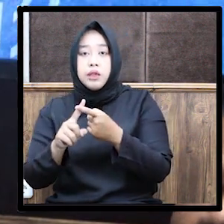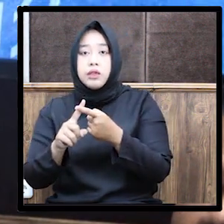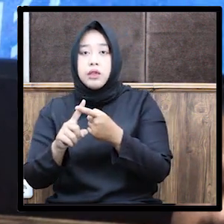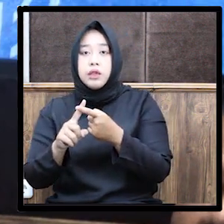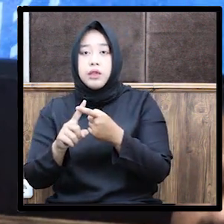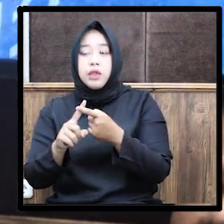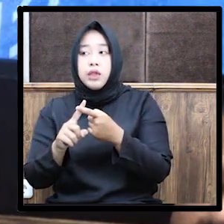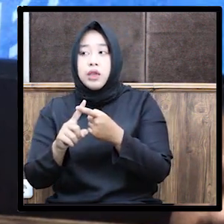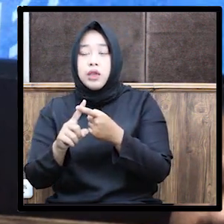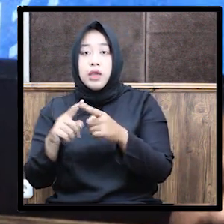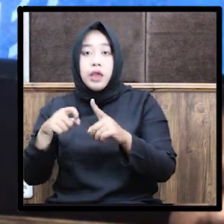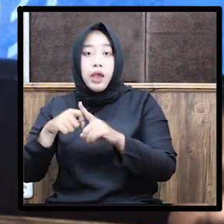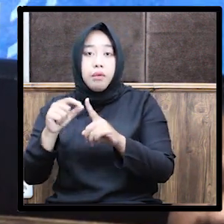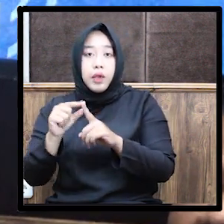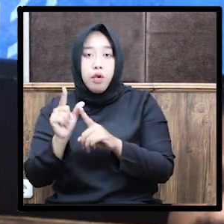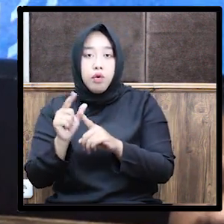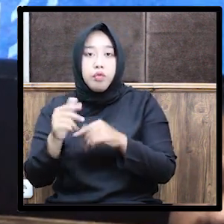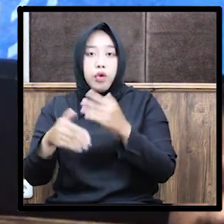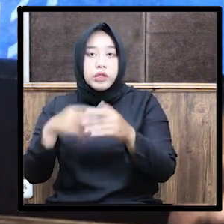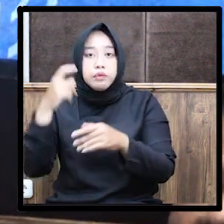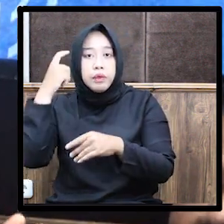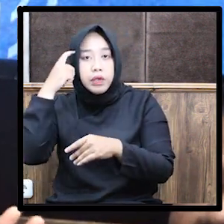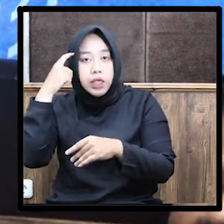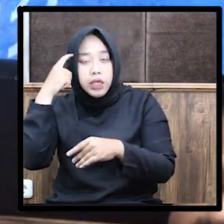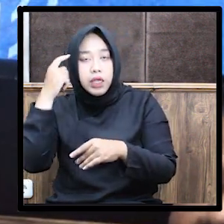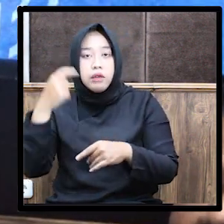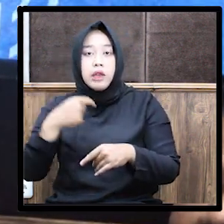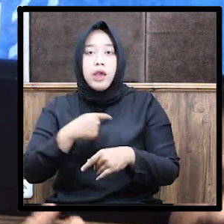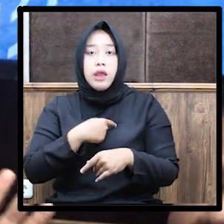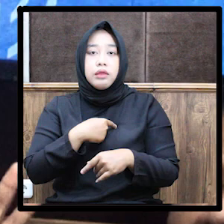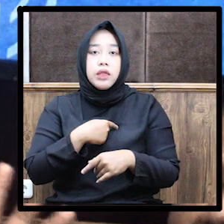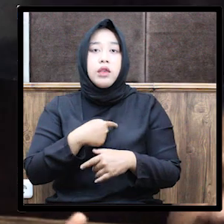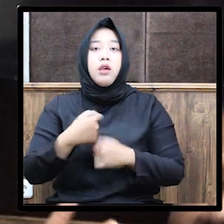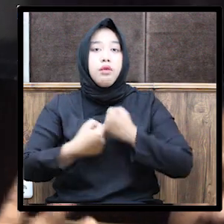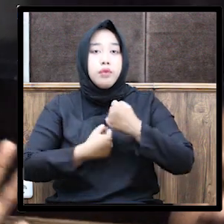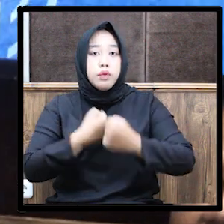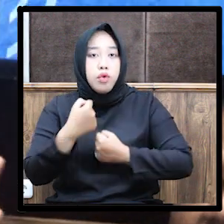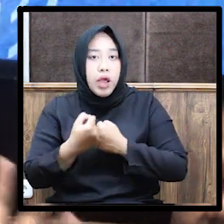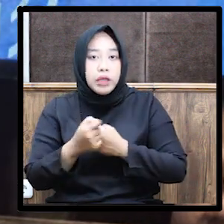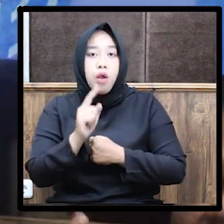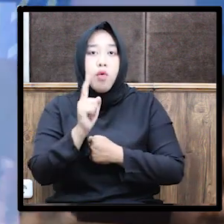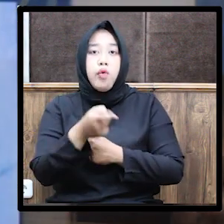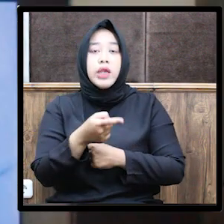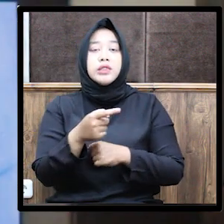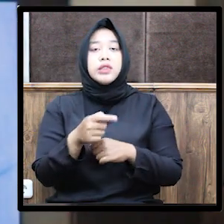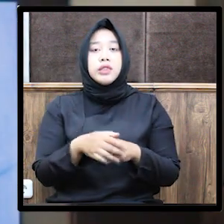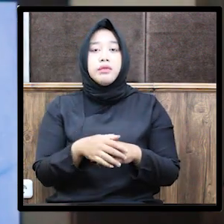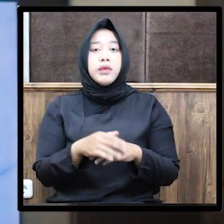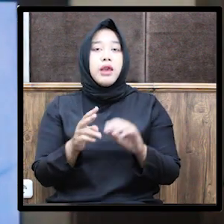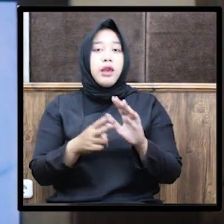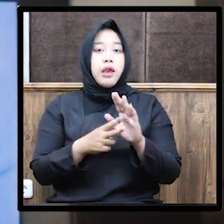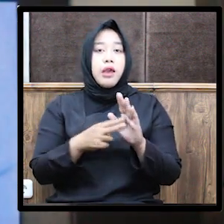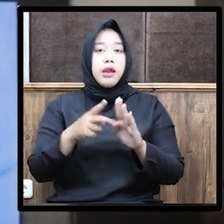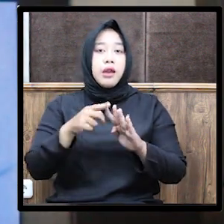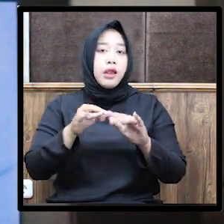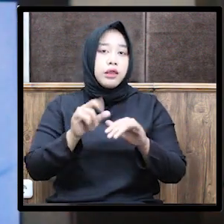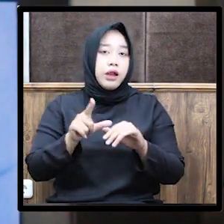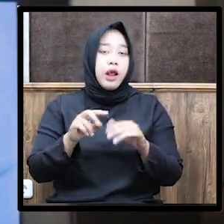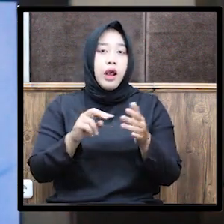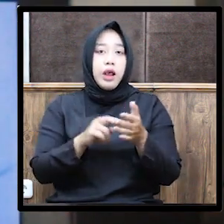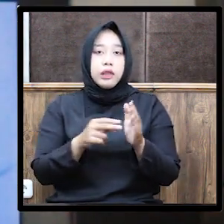karena teman-teman penyelenggara pemilu itu kan harus netral sejak dalam pikiran, bahkan dalam perbuatan, gerak geduan